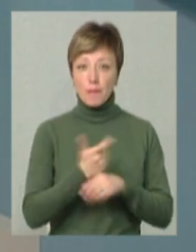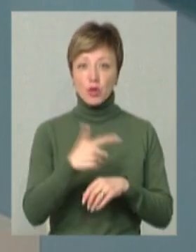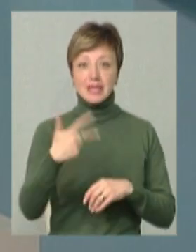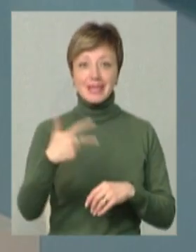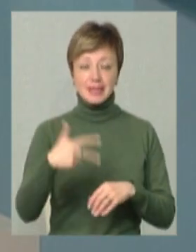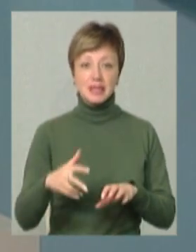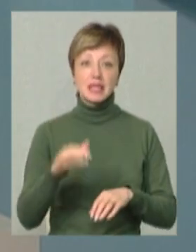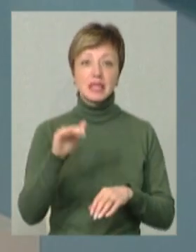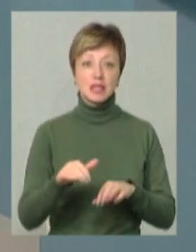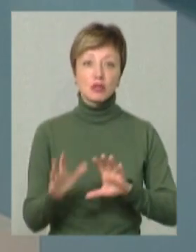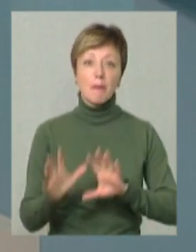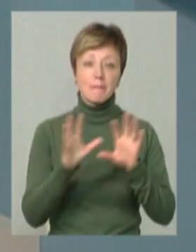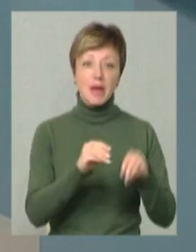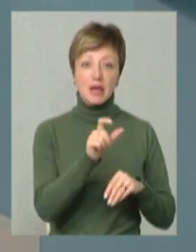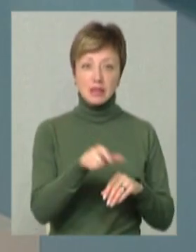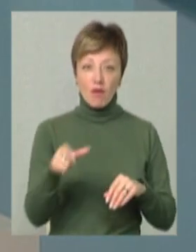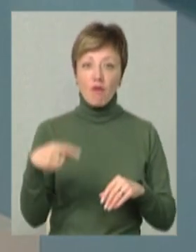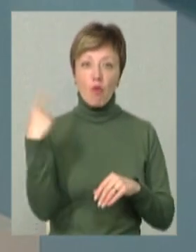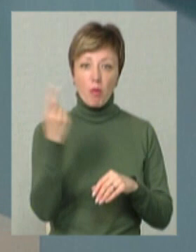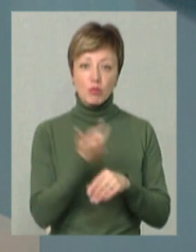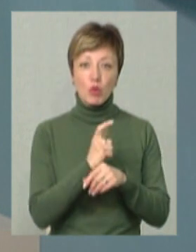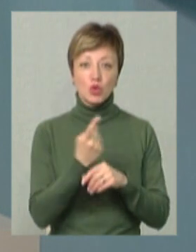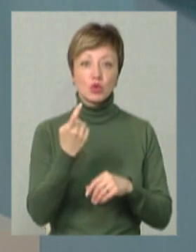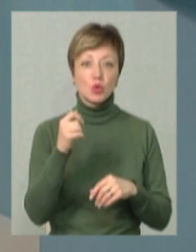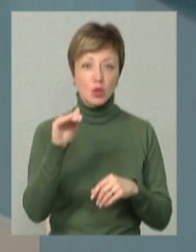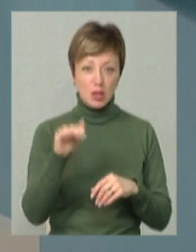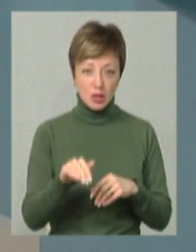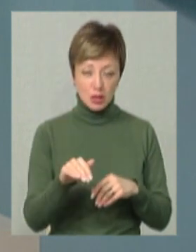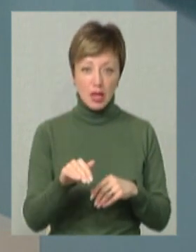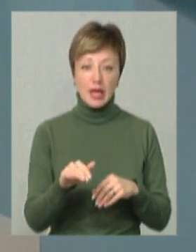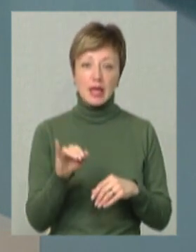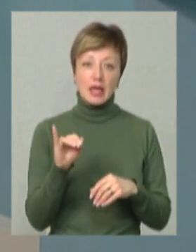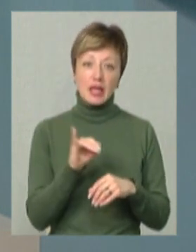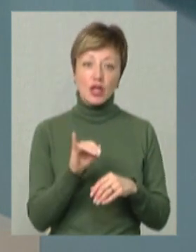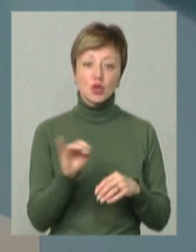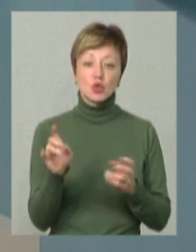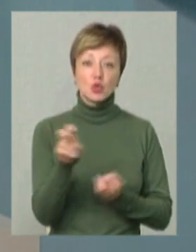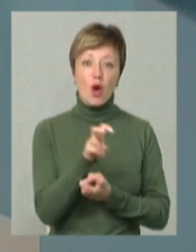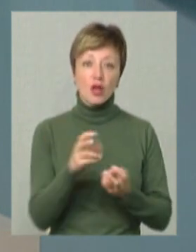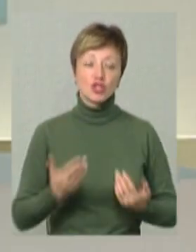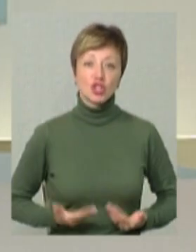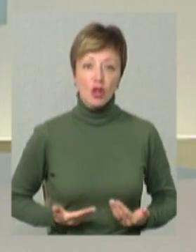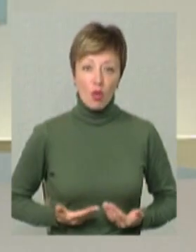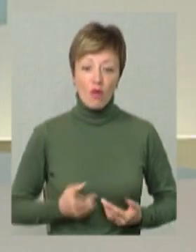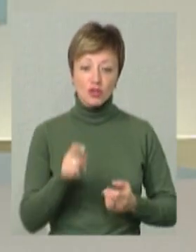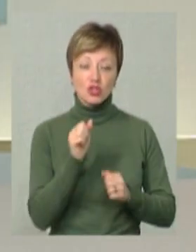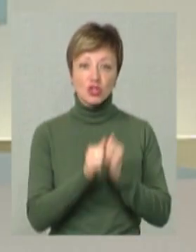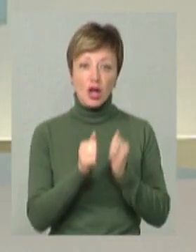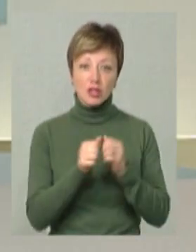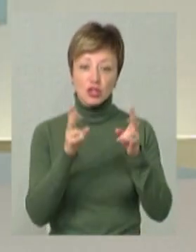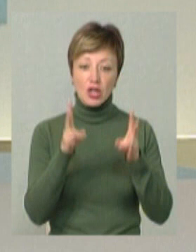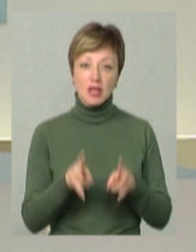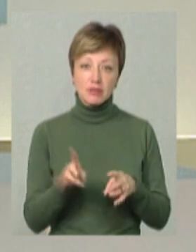тисяч переселенців, а в області понад 100. І от шукаючи житло, вони часто стають